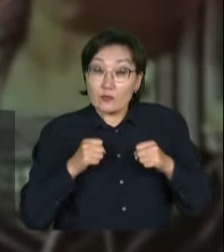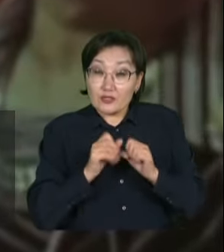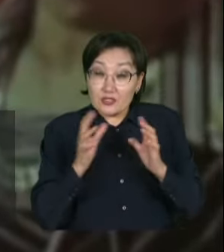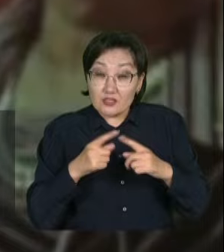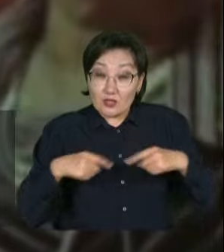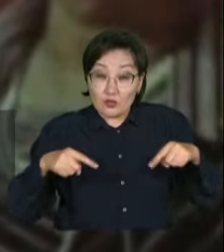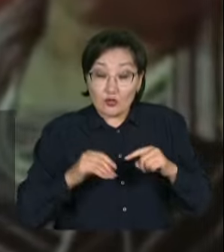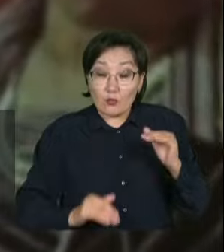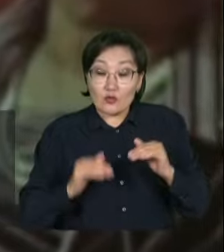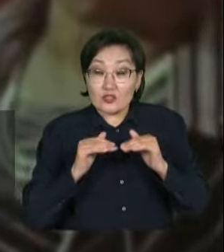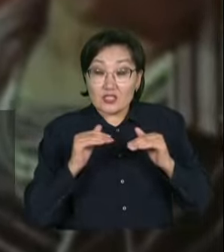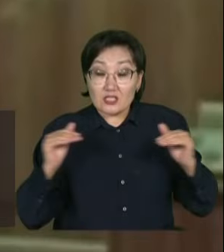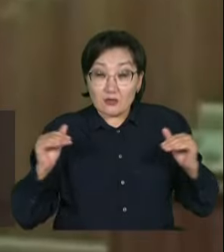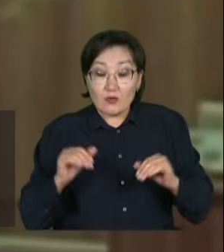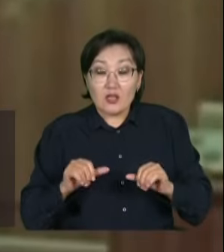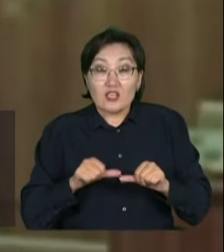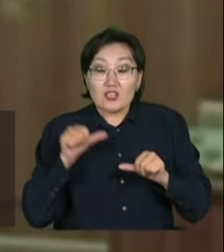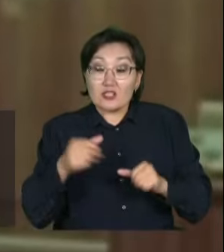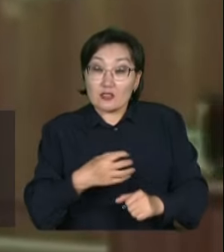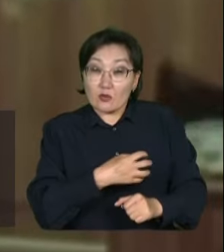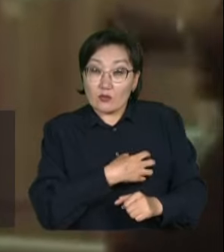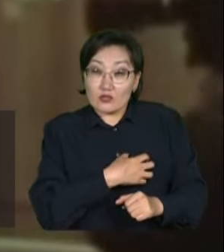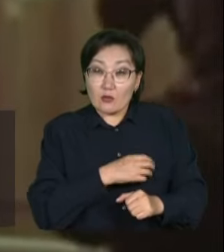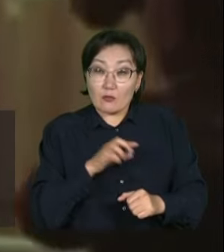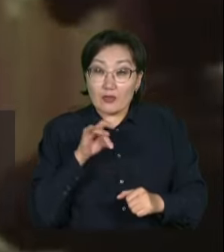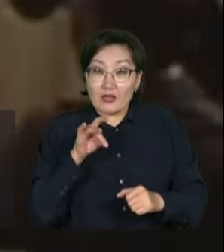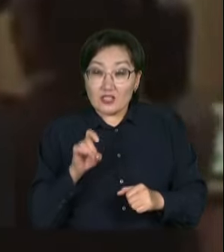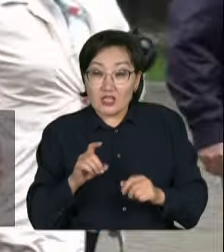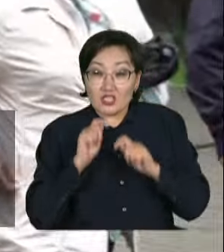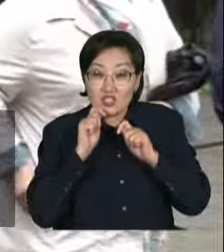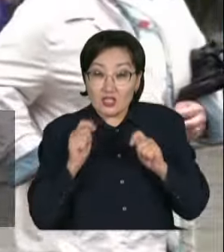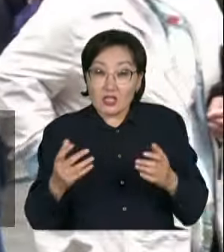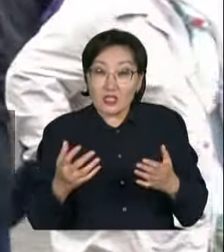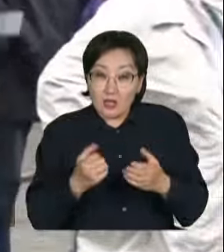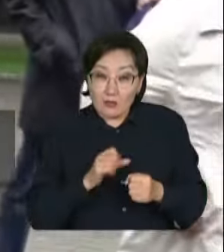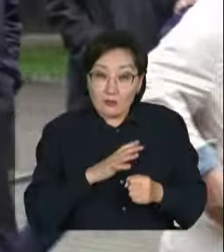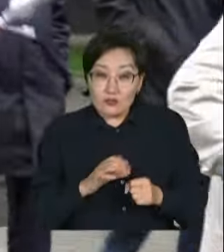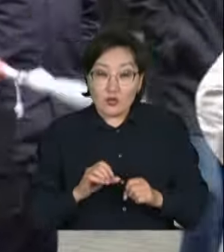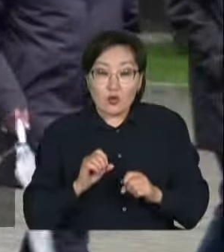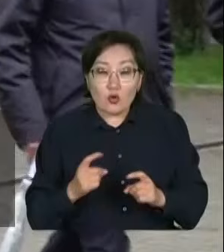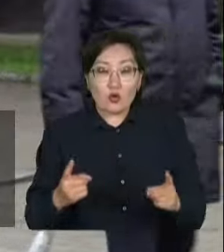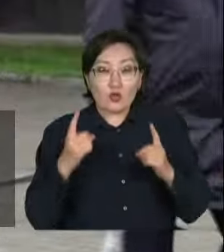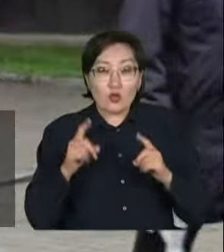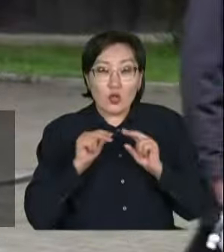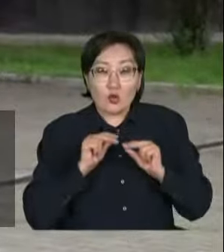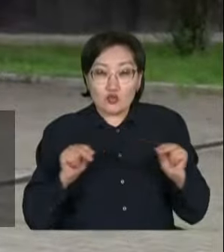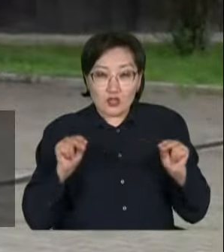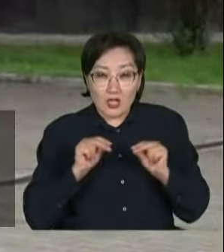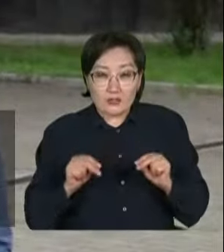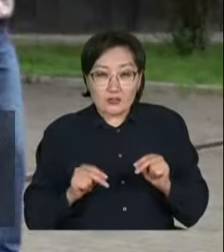ең жоғары дәрежелі ерекшелік белгісі Леон Бернард сыйлығымен марапатталған. Ұлы ұстаз